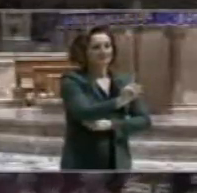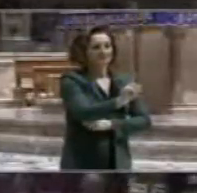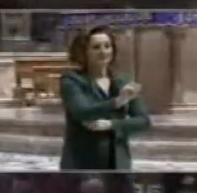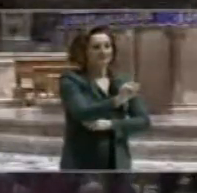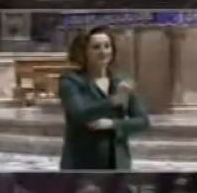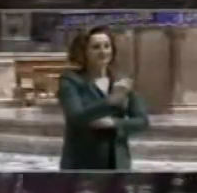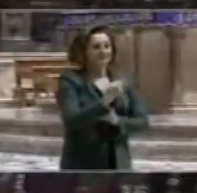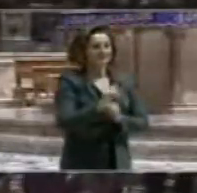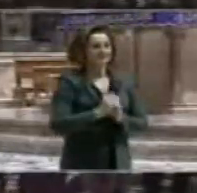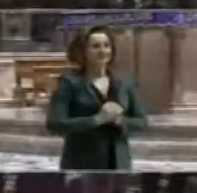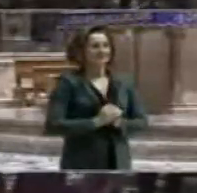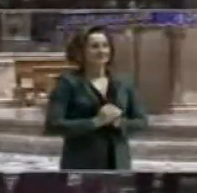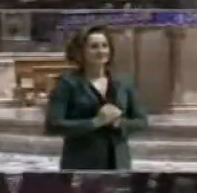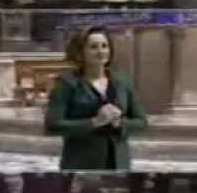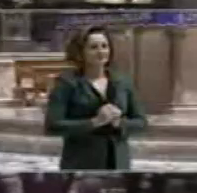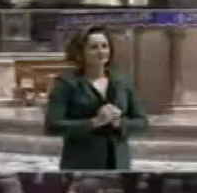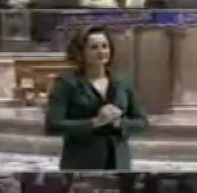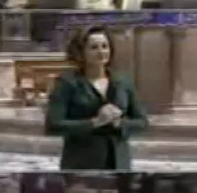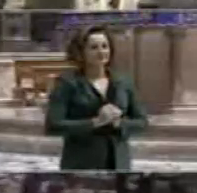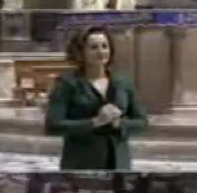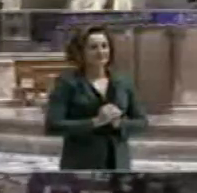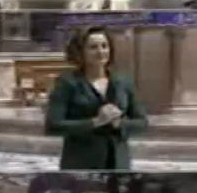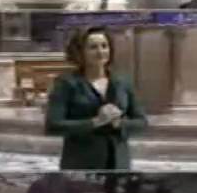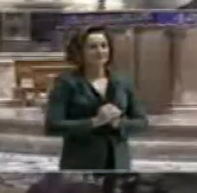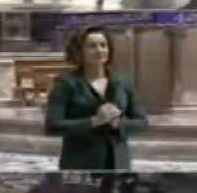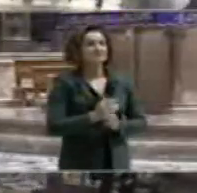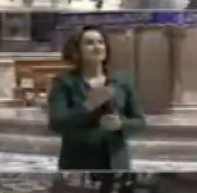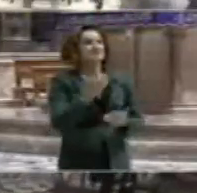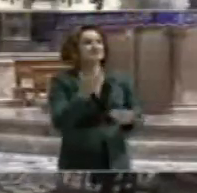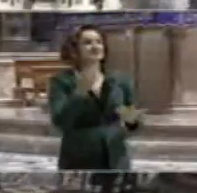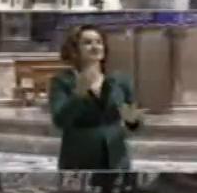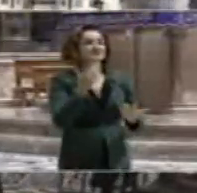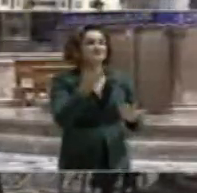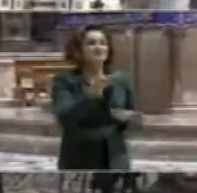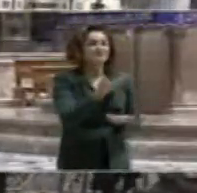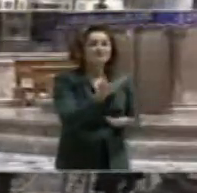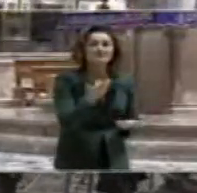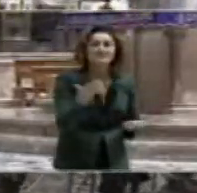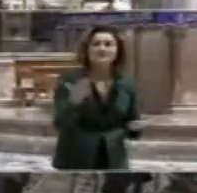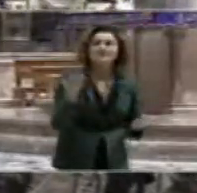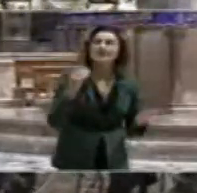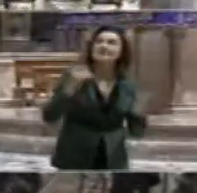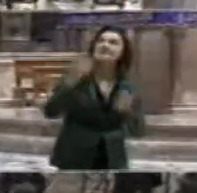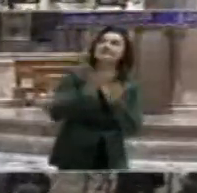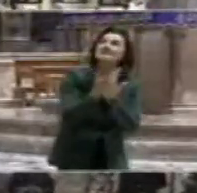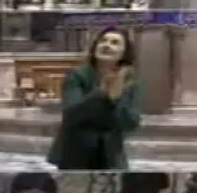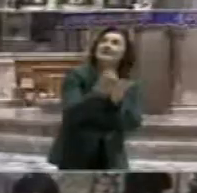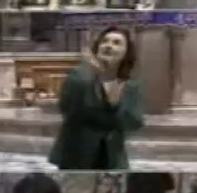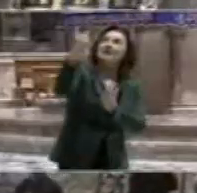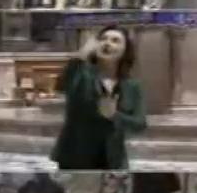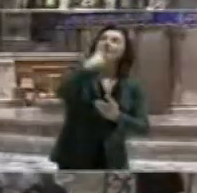che prima della messa dialoga con alcuni non udenti, invitati speciali della prima domenica, entra nella grande